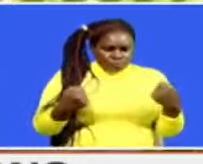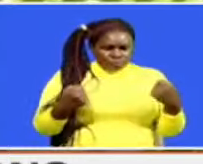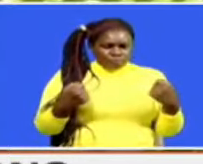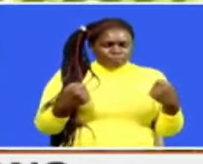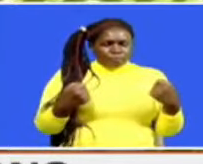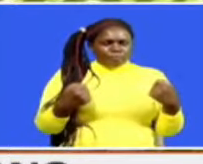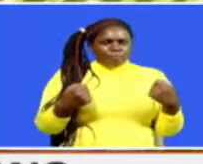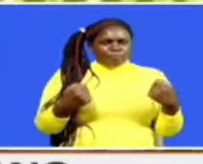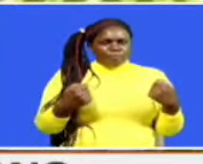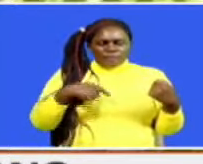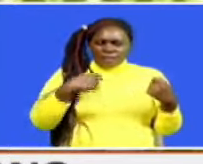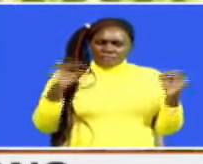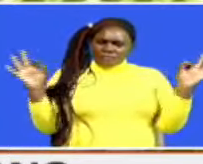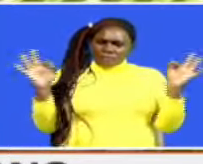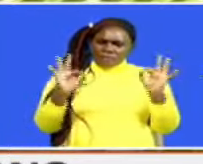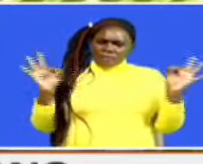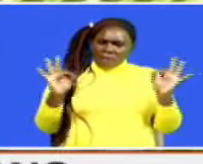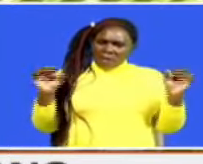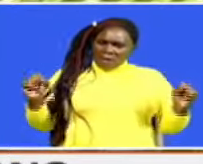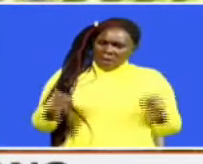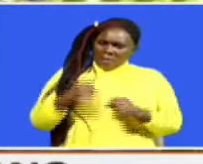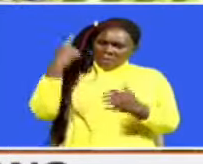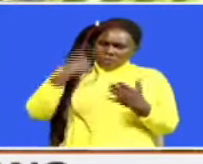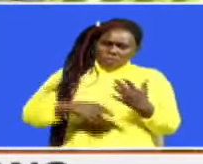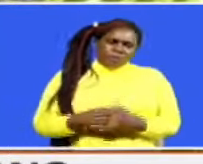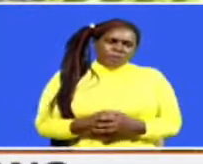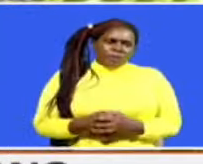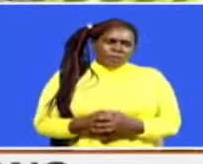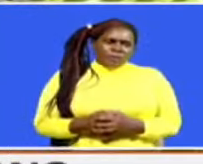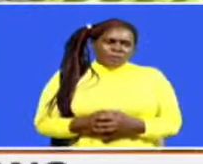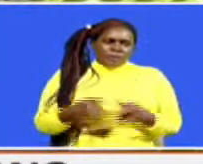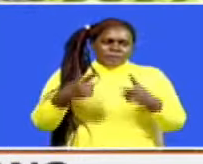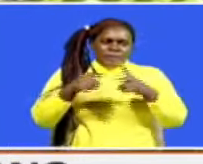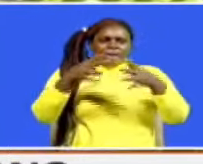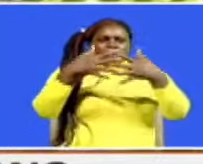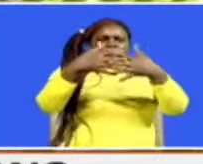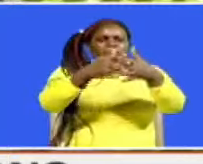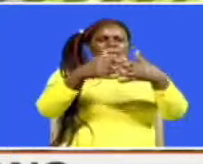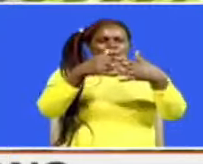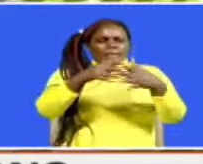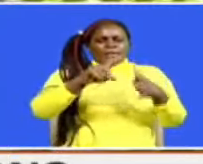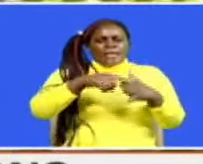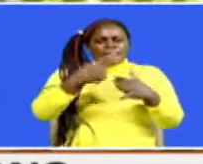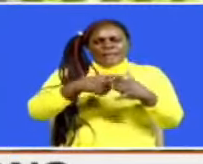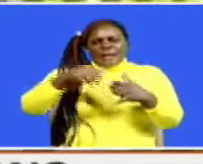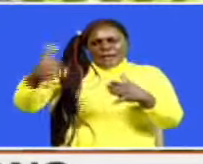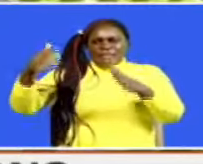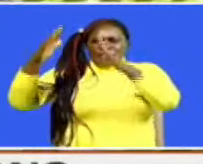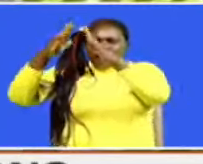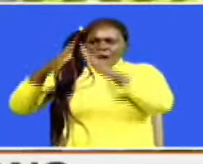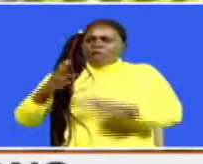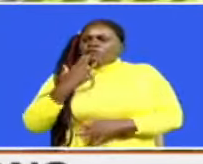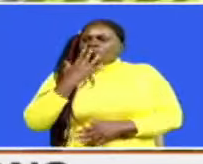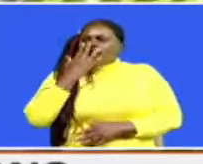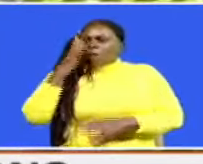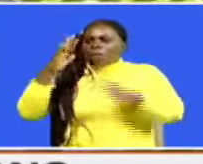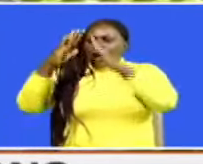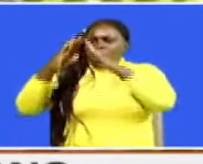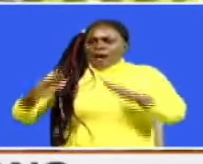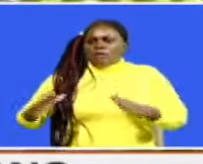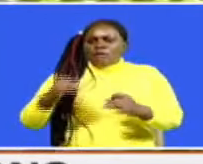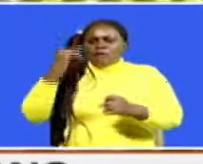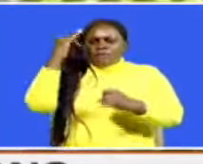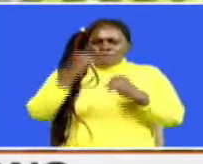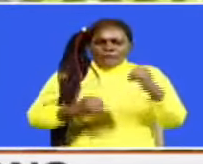So tukashangaa ni nini ilikuwa imefanyika. Wakati walianzia hapa kwa gate, alafu wakateremuka kwa nyumba ya maua hapo, alafu